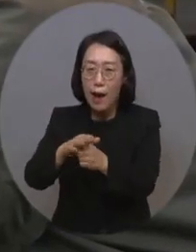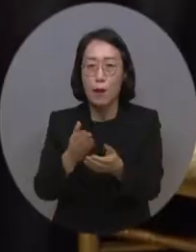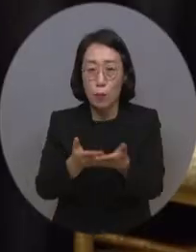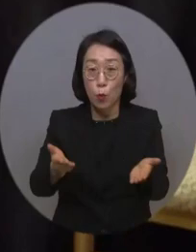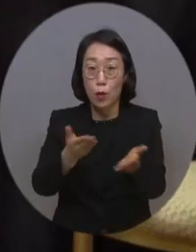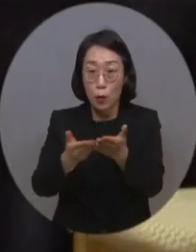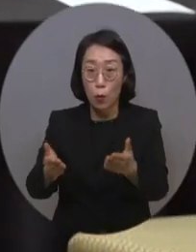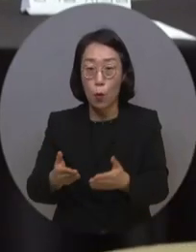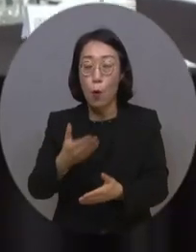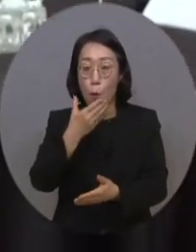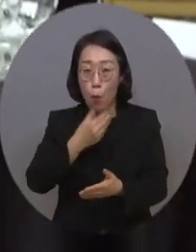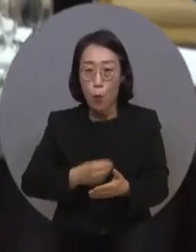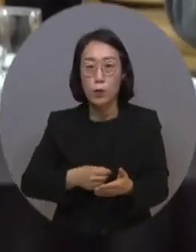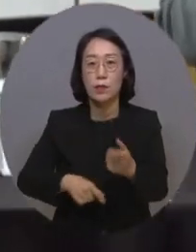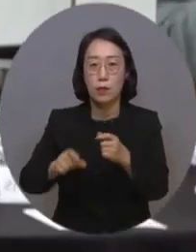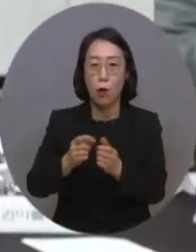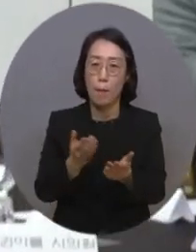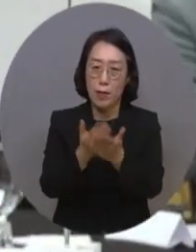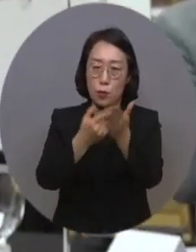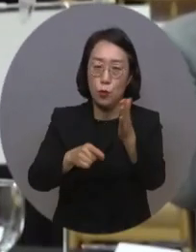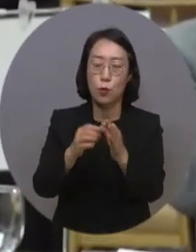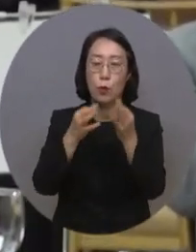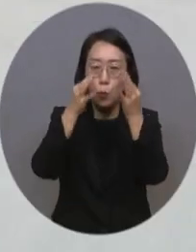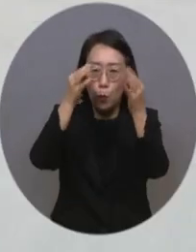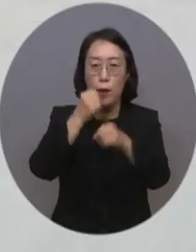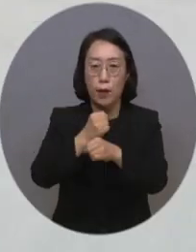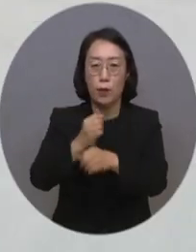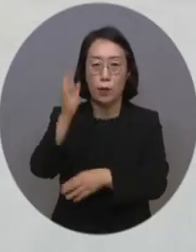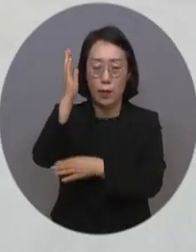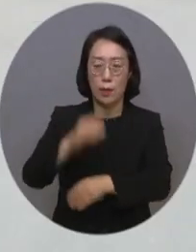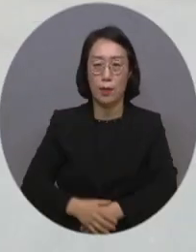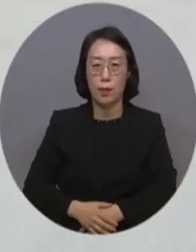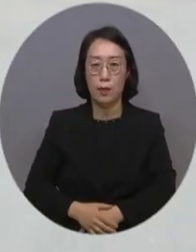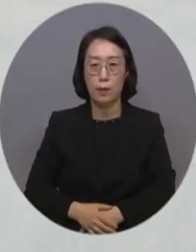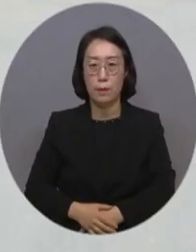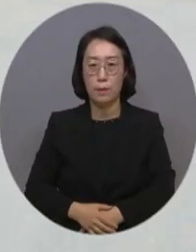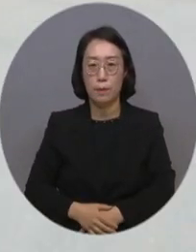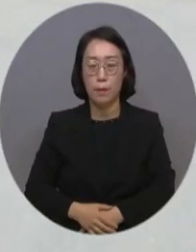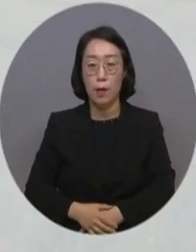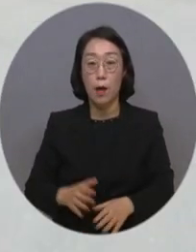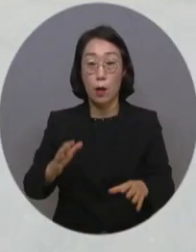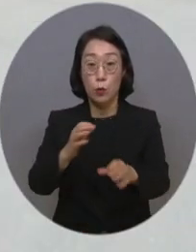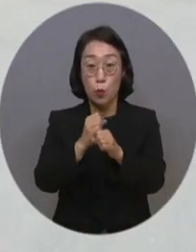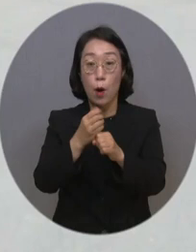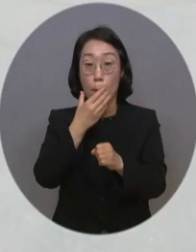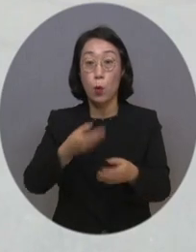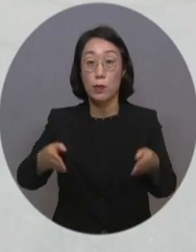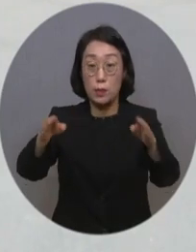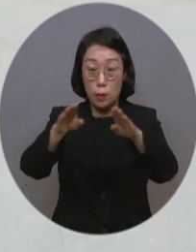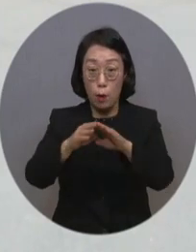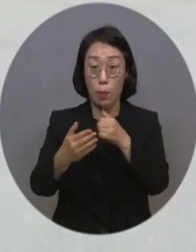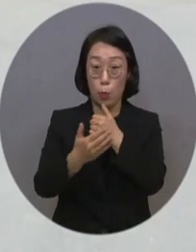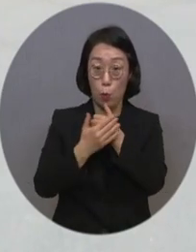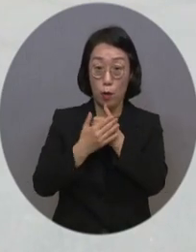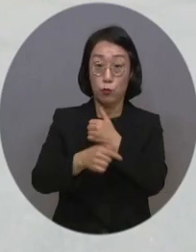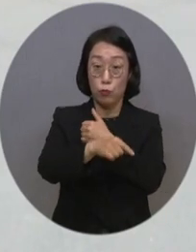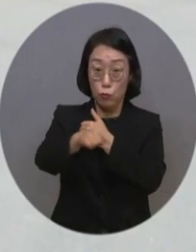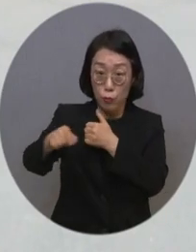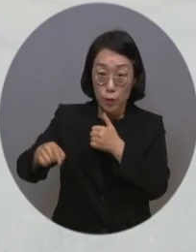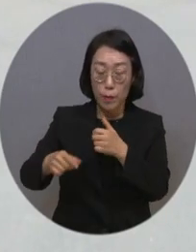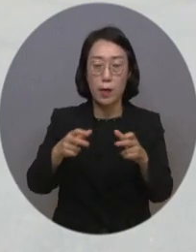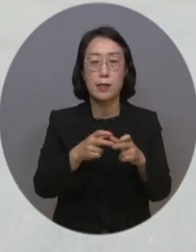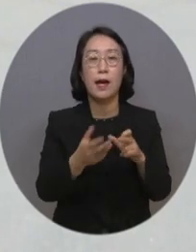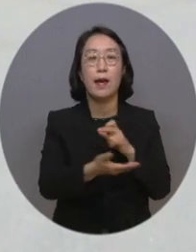지역의 장애인 복지 증진에 노력하겠다고 밝혔습니다. 양업토마스 장애인 종합복지관이 후원자들의 후원으로